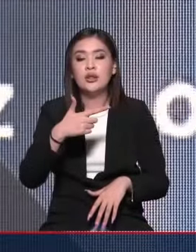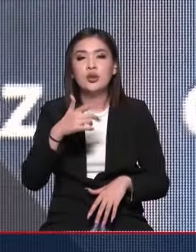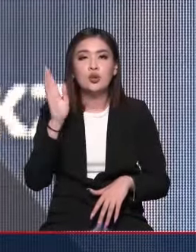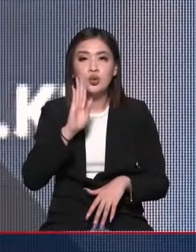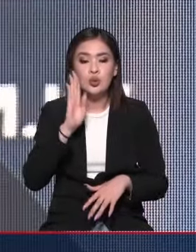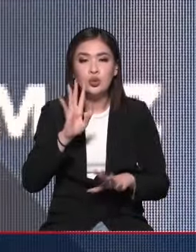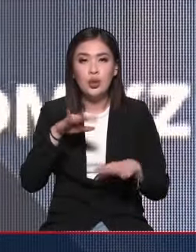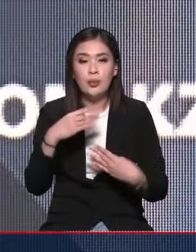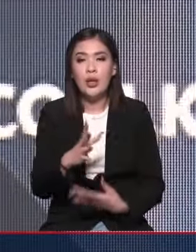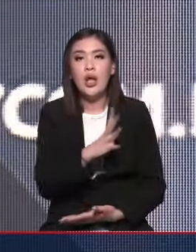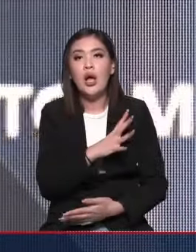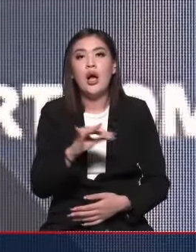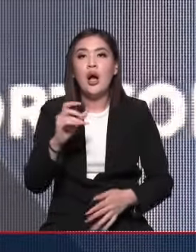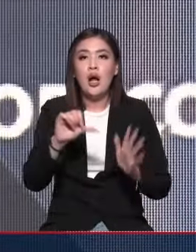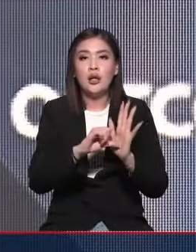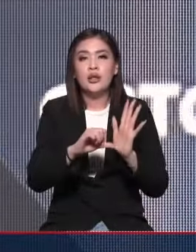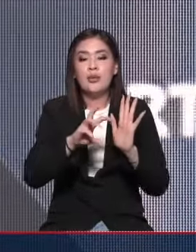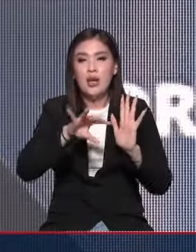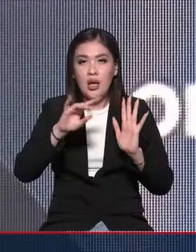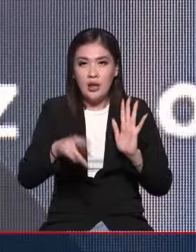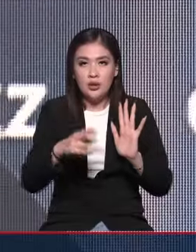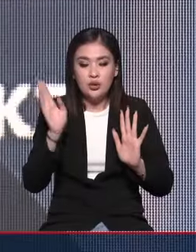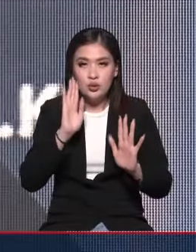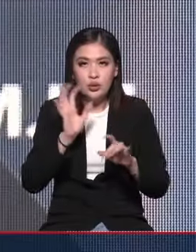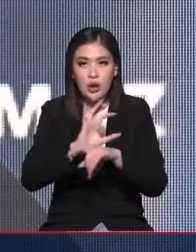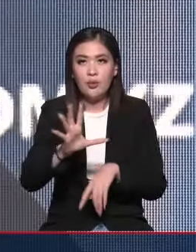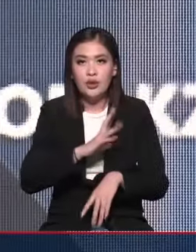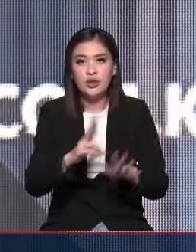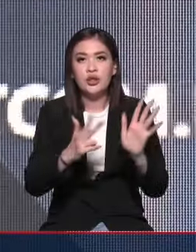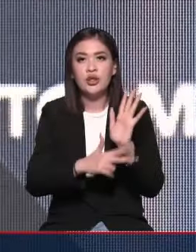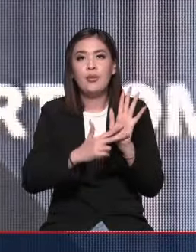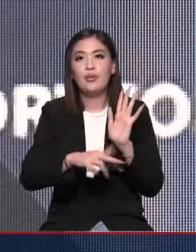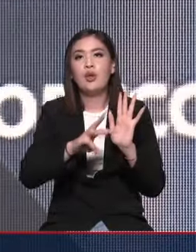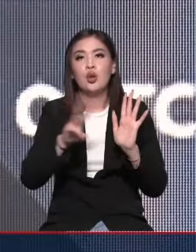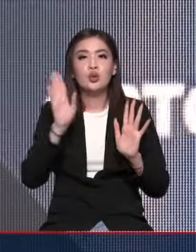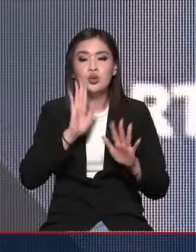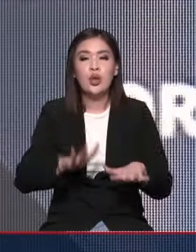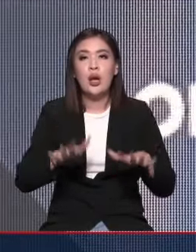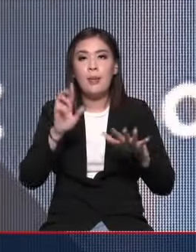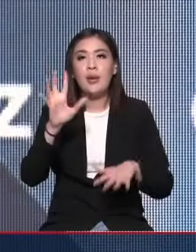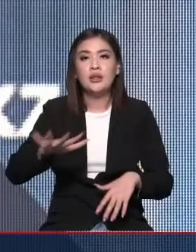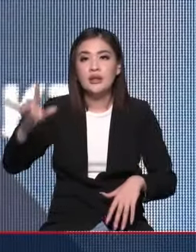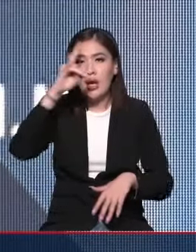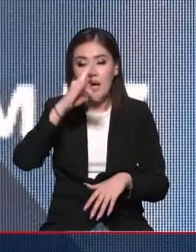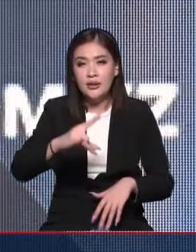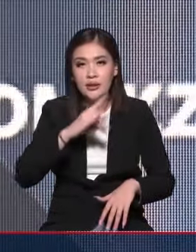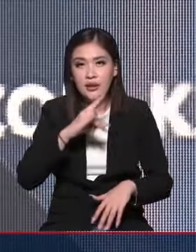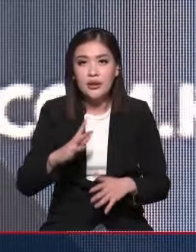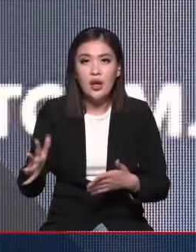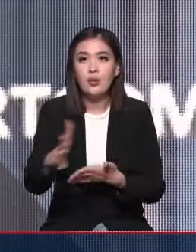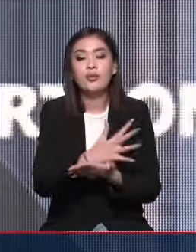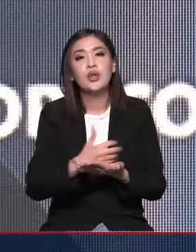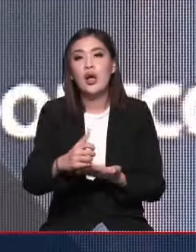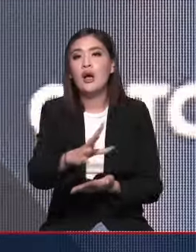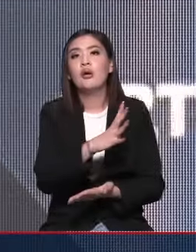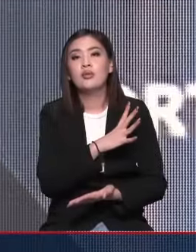теңізіне шамамен 6 миллиард текше метр су жіберілді. 80 миллион текше метр тасқын су Батыс Қазақстан облысының Қамыс-Самар